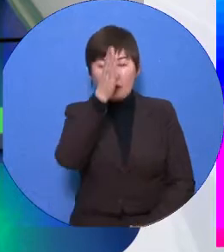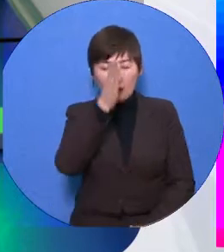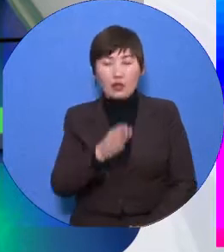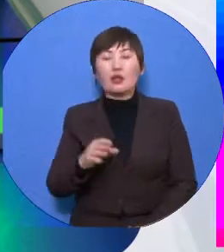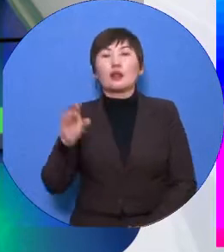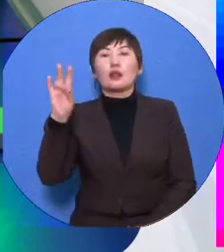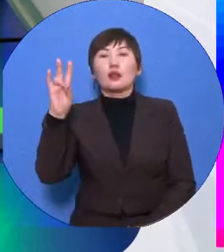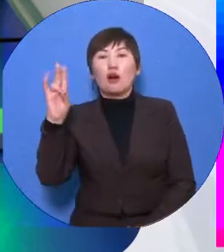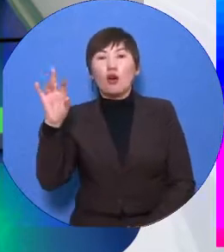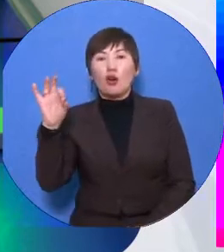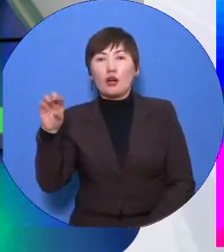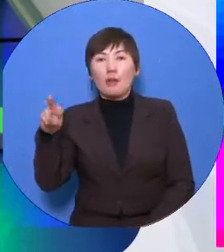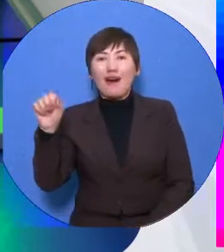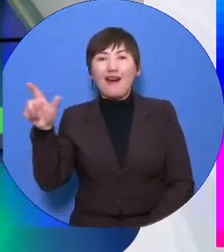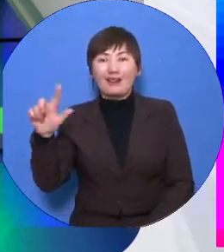нэрлэв.